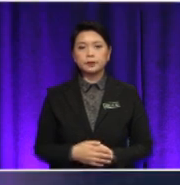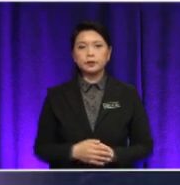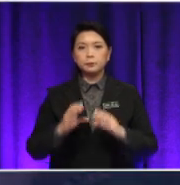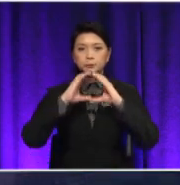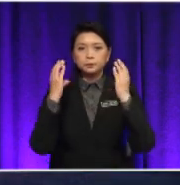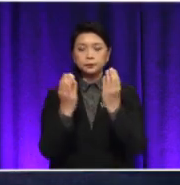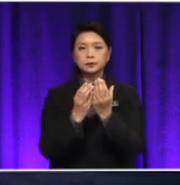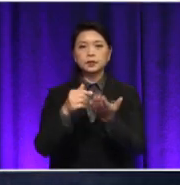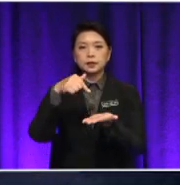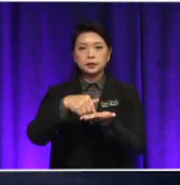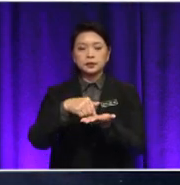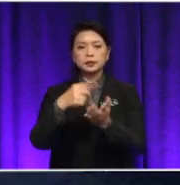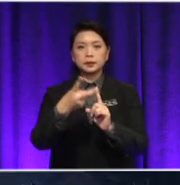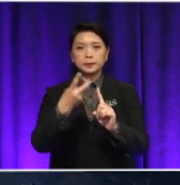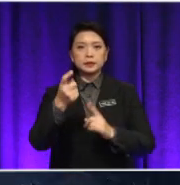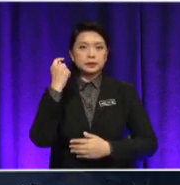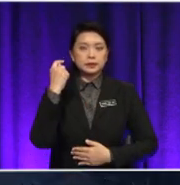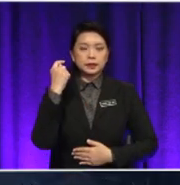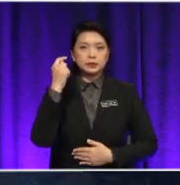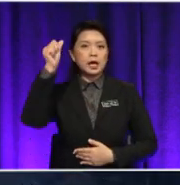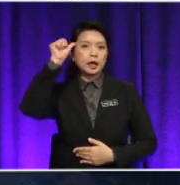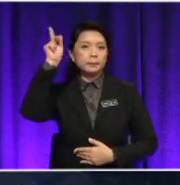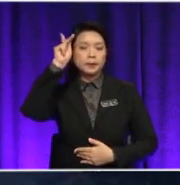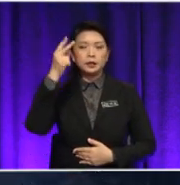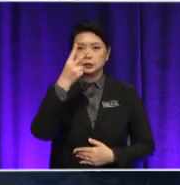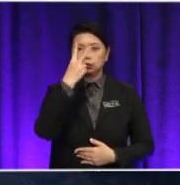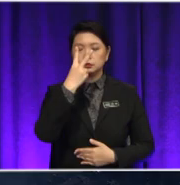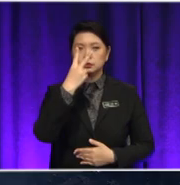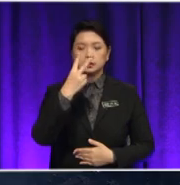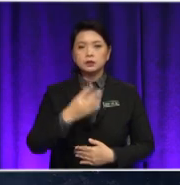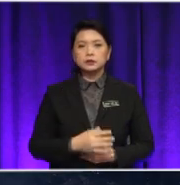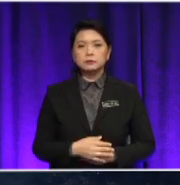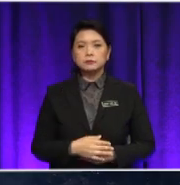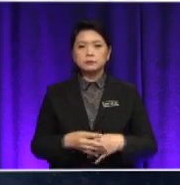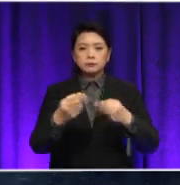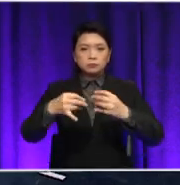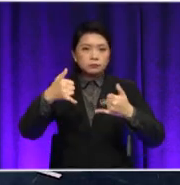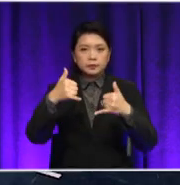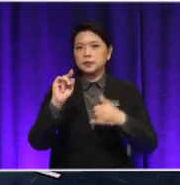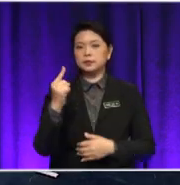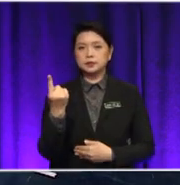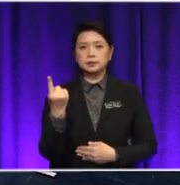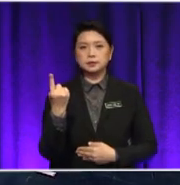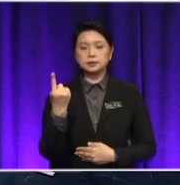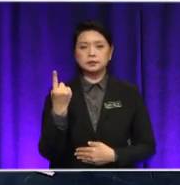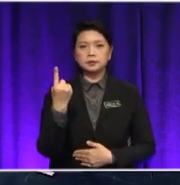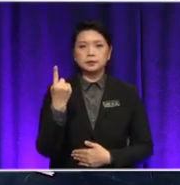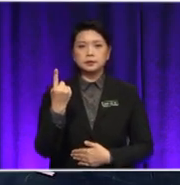Bola ni daripada tadi saya tengok geram je. Rasa memang nak nak main bola ni.